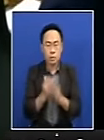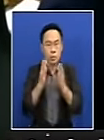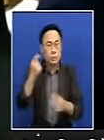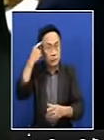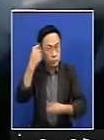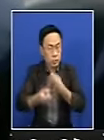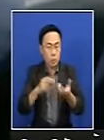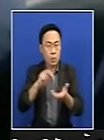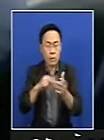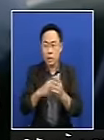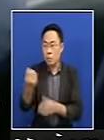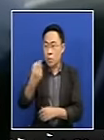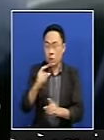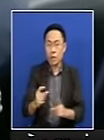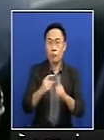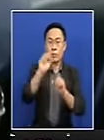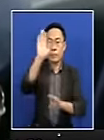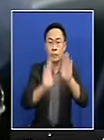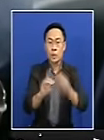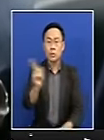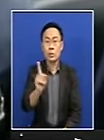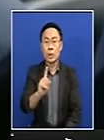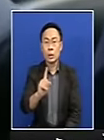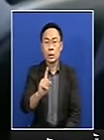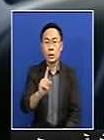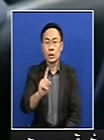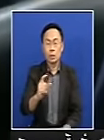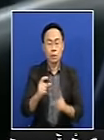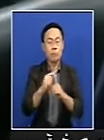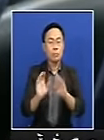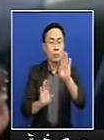ที่วิจารณ์เองก็ไม่สามารถบอกได้ชัดว่าจุดไหนของบทบัญญัติที่ไม่เป็นประชาธิปไตยค่ะ